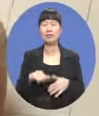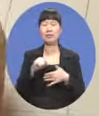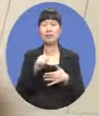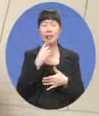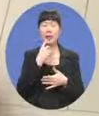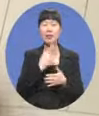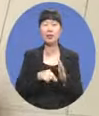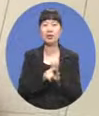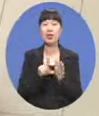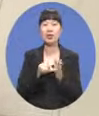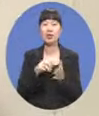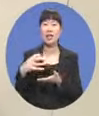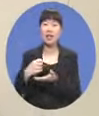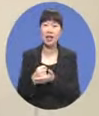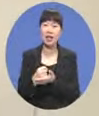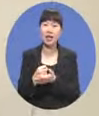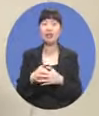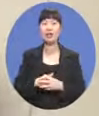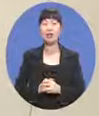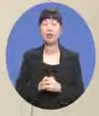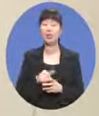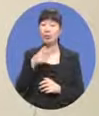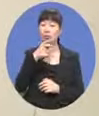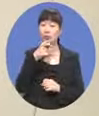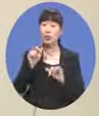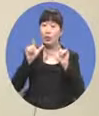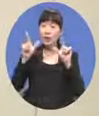민재만을 위한 시간 갖기. 수요일은.